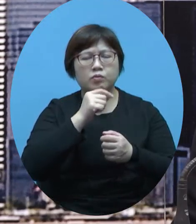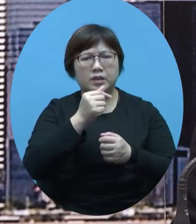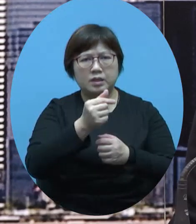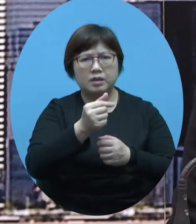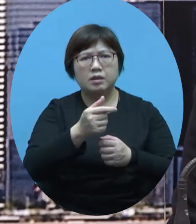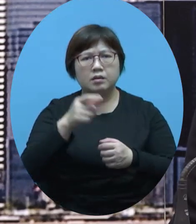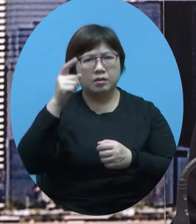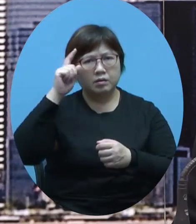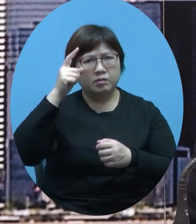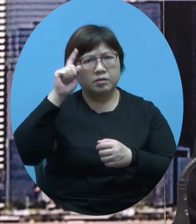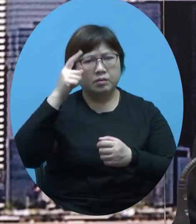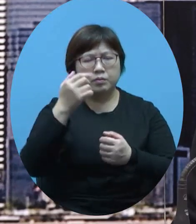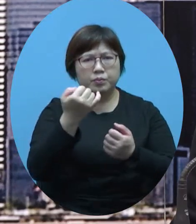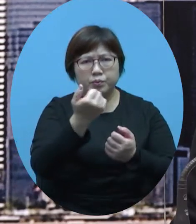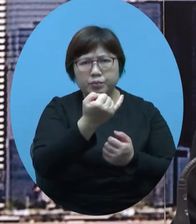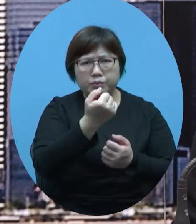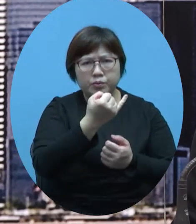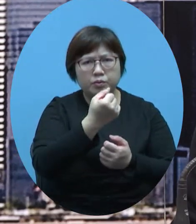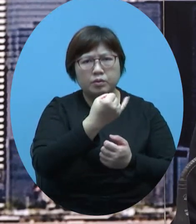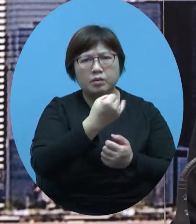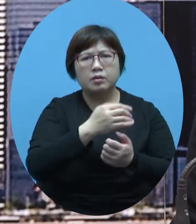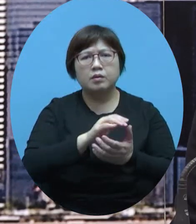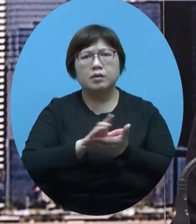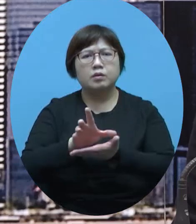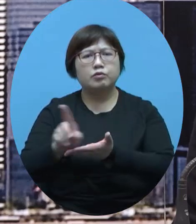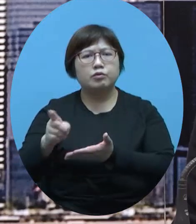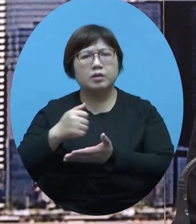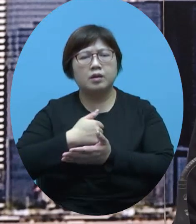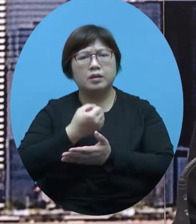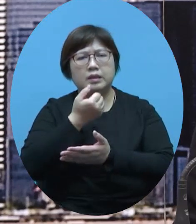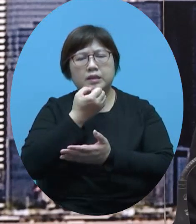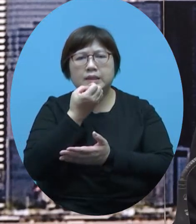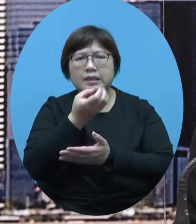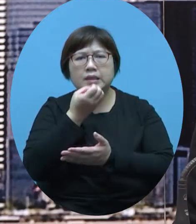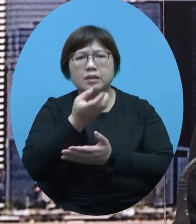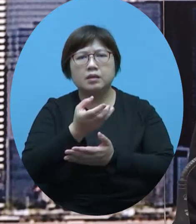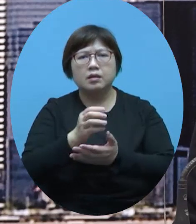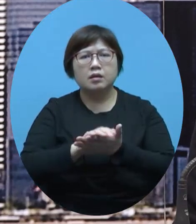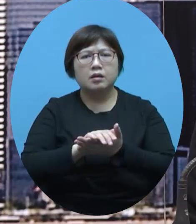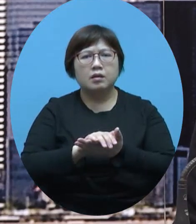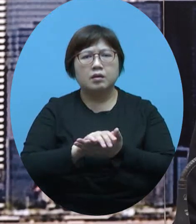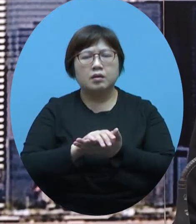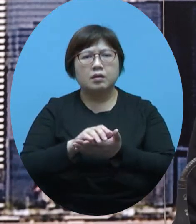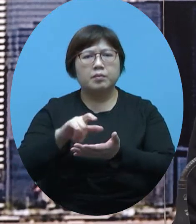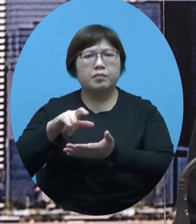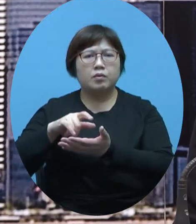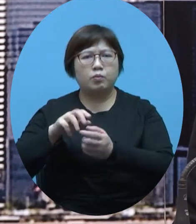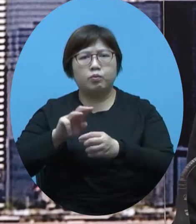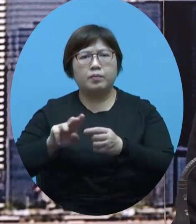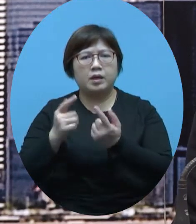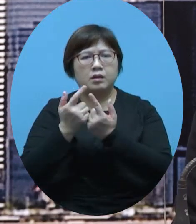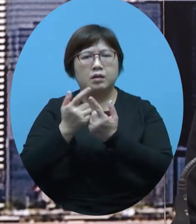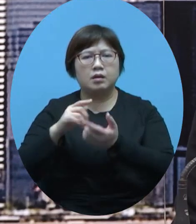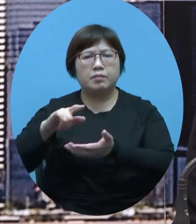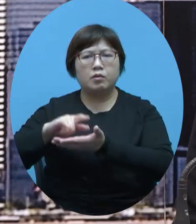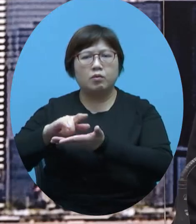會有一啲嘅差異啦嚇。咁、啊、咧，所以專家嘅意見咧就覺得武漢喺湖北翻嚟嘅人士咧，